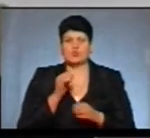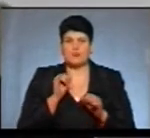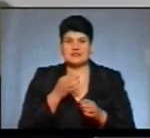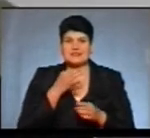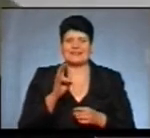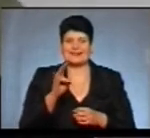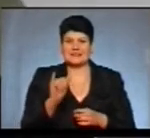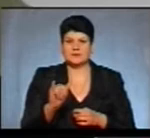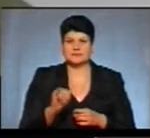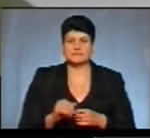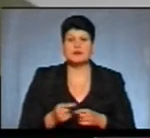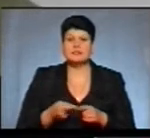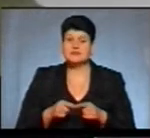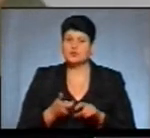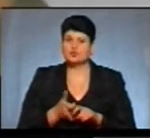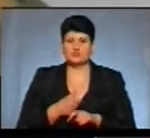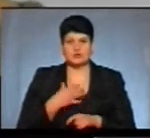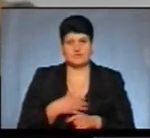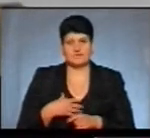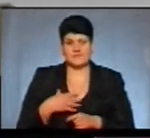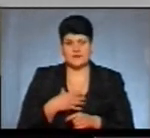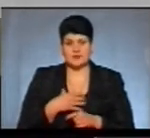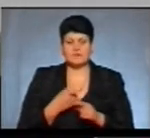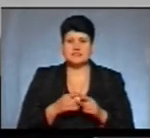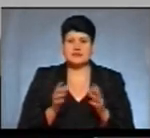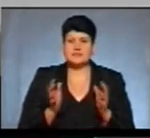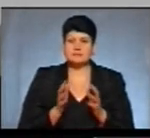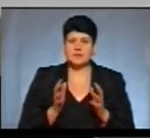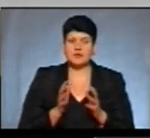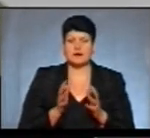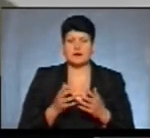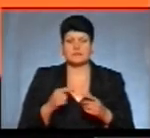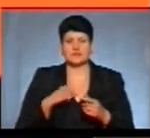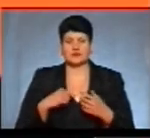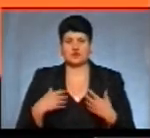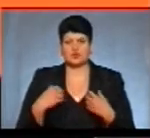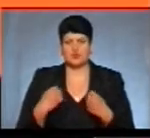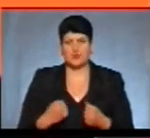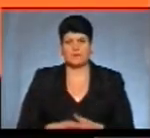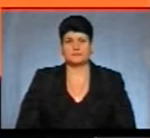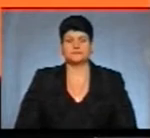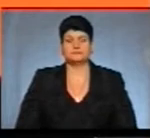Це дуже важливо, тому що це зберігає психологічне здоров'я, в тому числі.